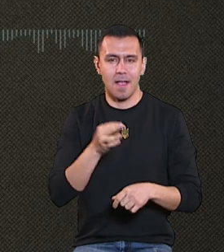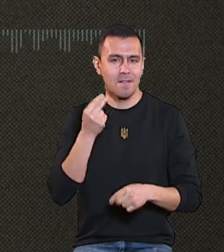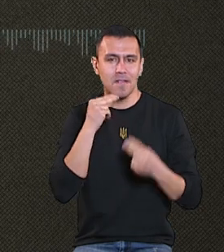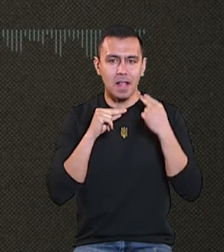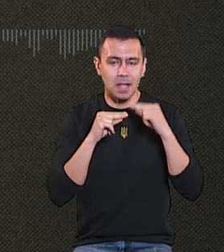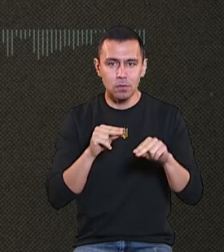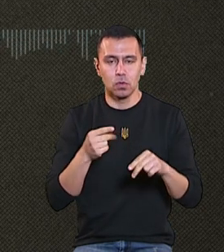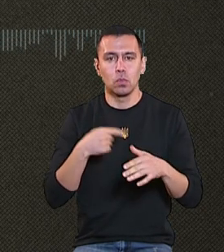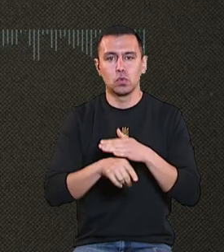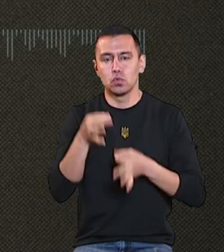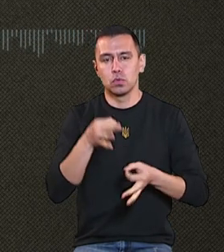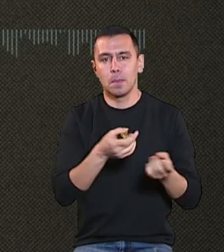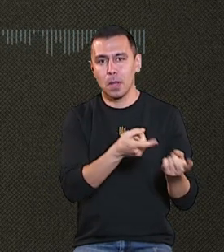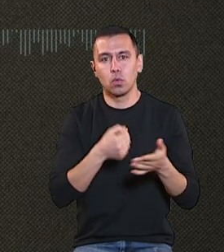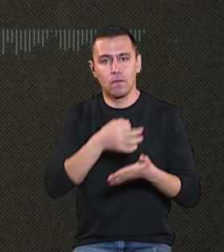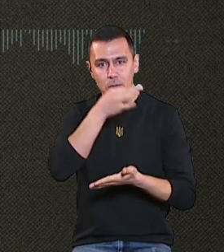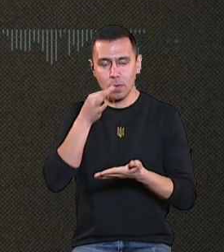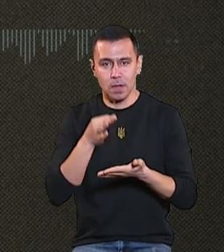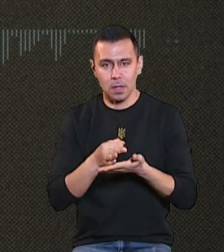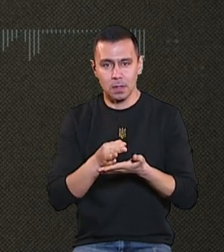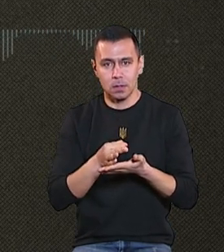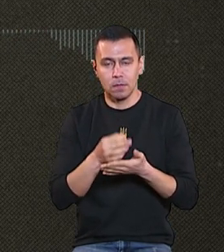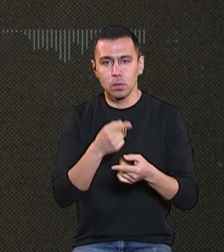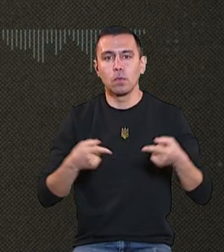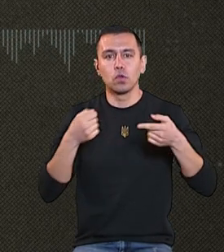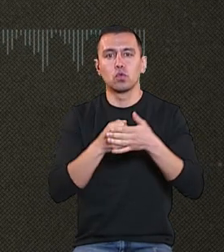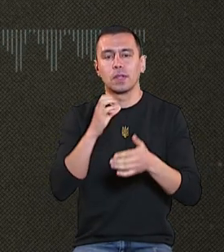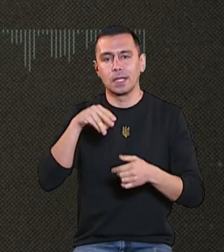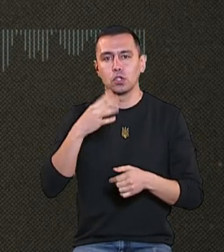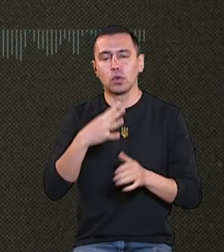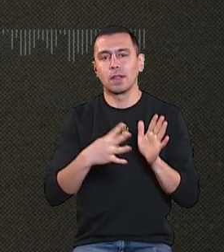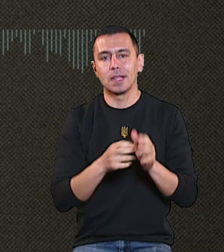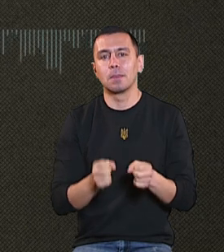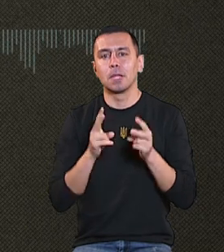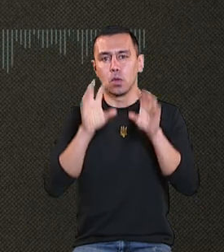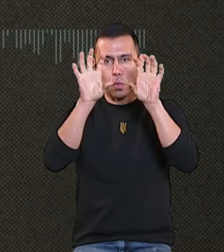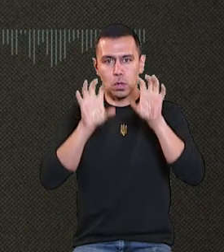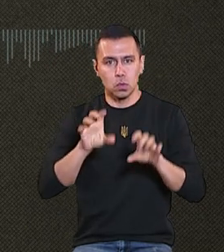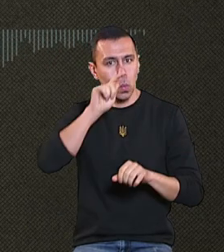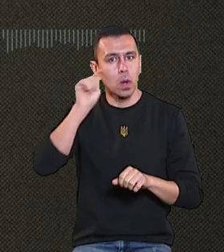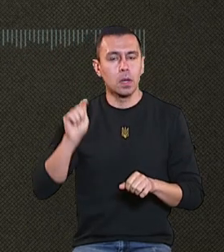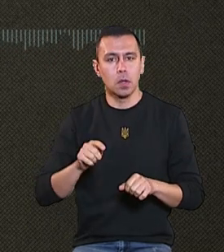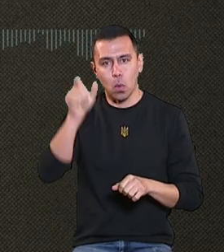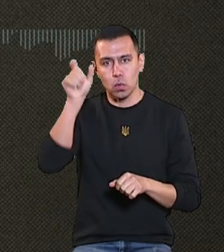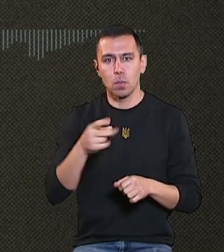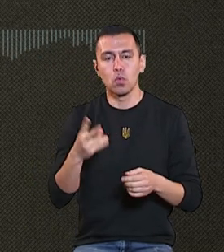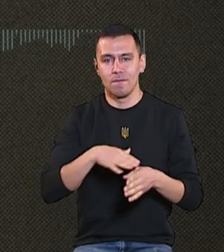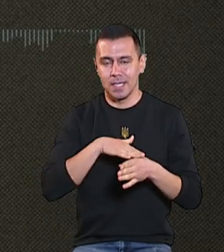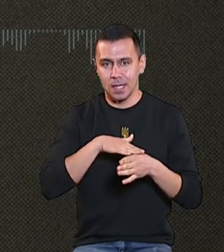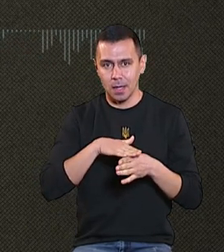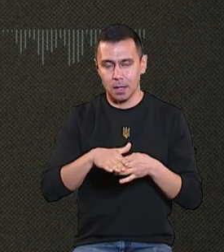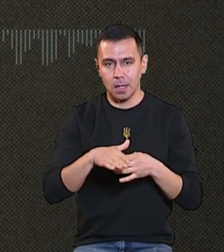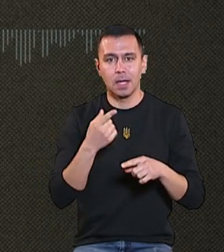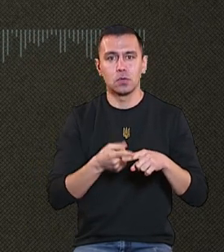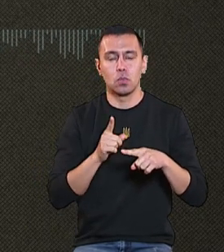що строк притягнення до відповідальності відповідно до статті 49 Кримінального кодексу України, особа, яка вчинила в